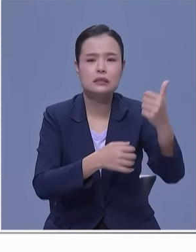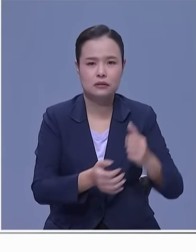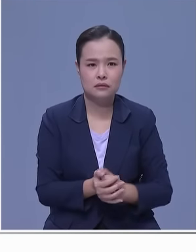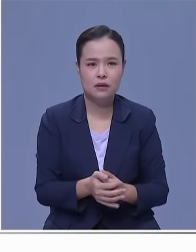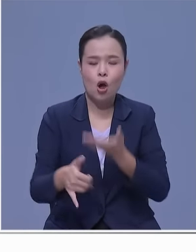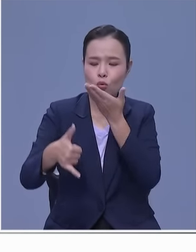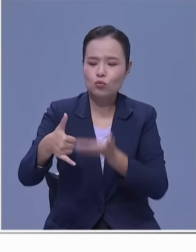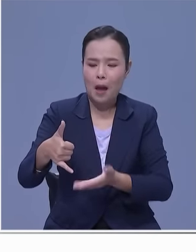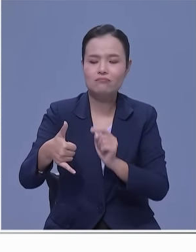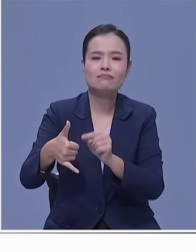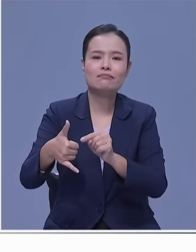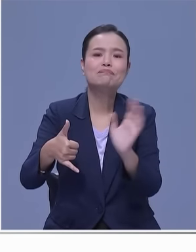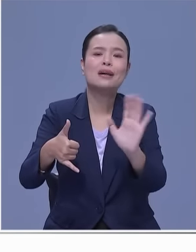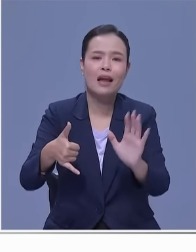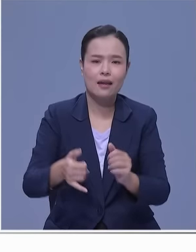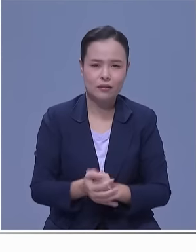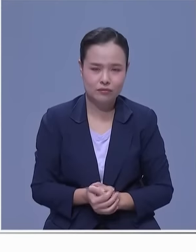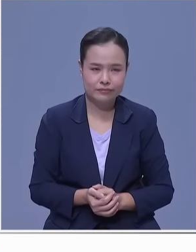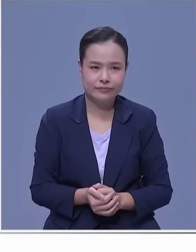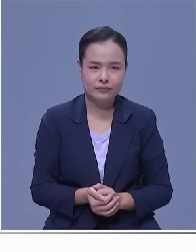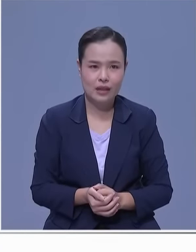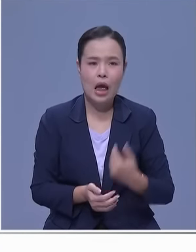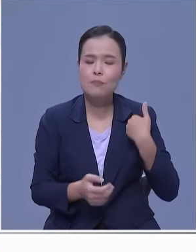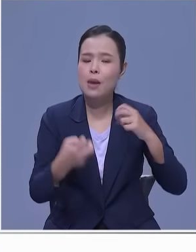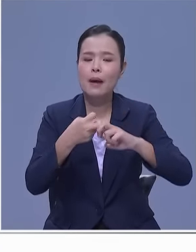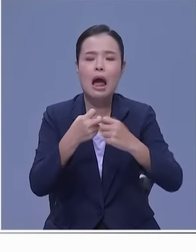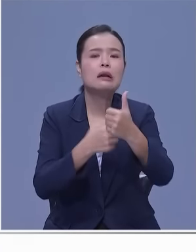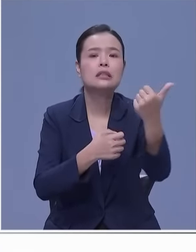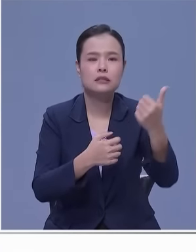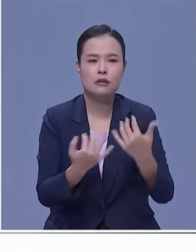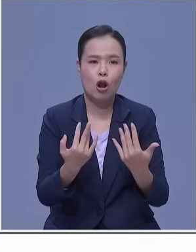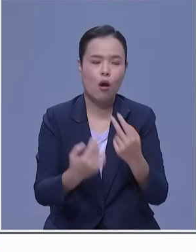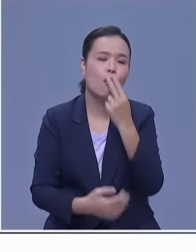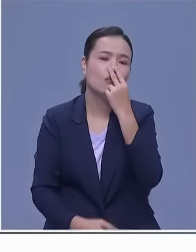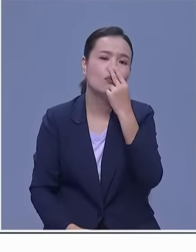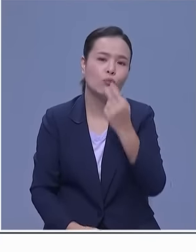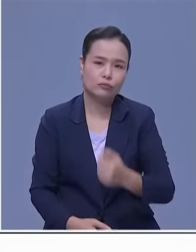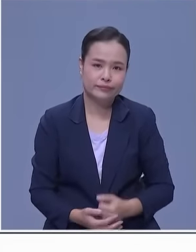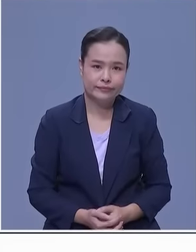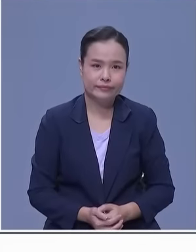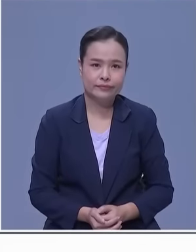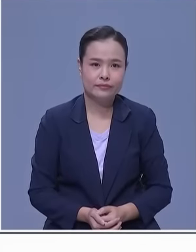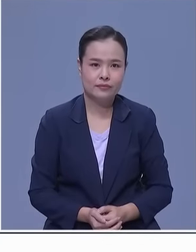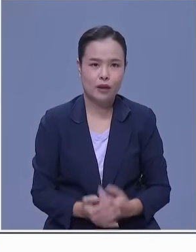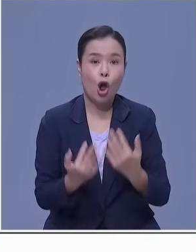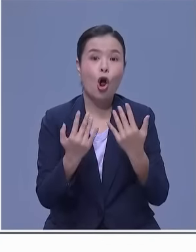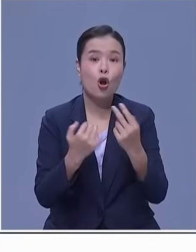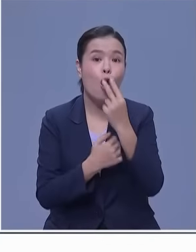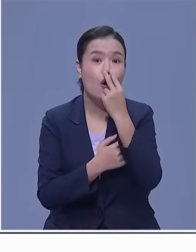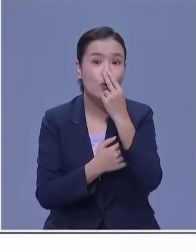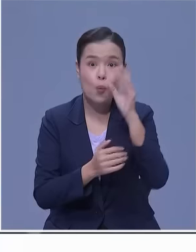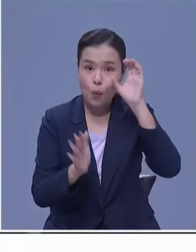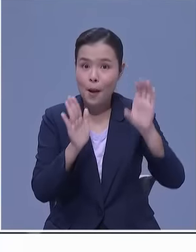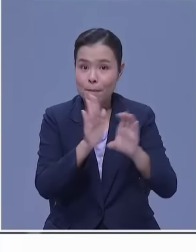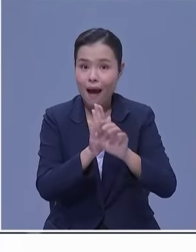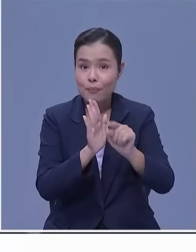องคุณสมบัติของรัฐมนตรีนะคะเดี๋ยวมีเรื่องอื่นอยู่แล้วรอชมกัน คุณเอ๋บอกรอชมกันแล้วดูภา